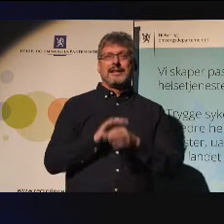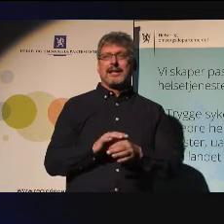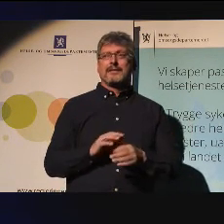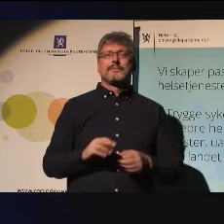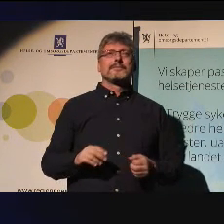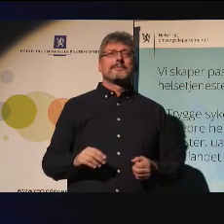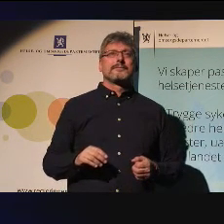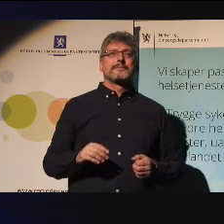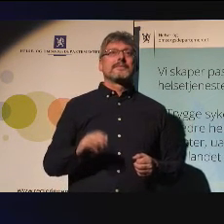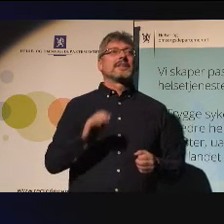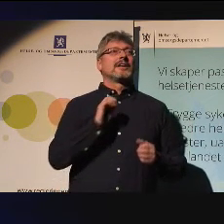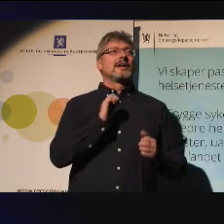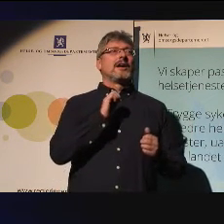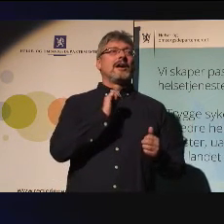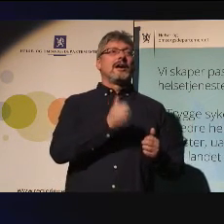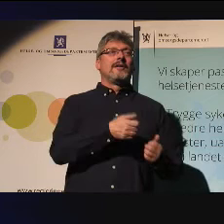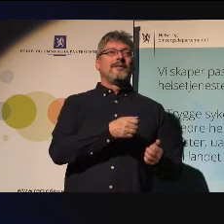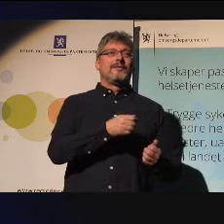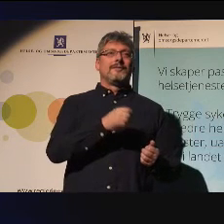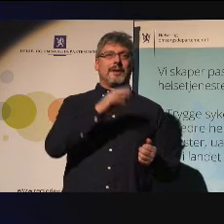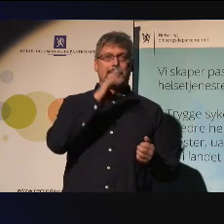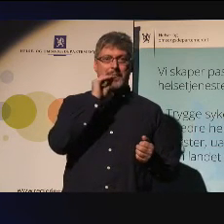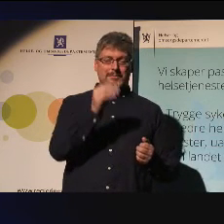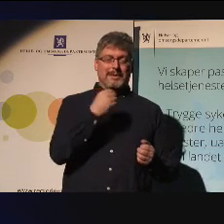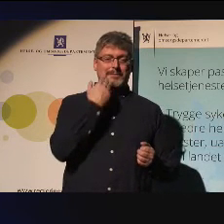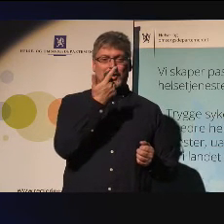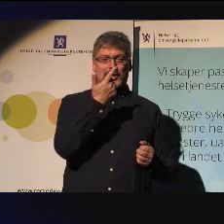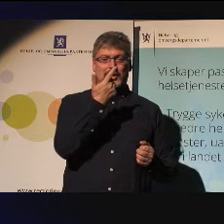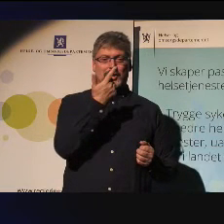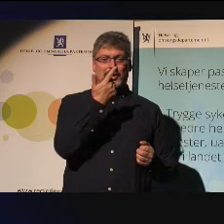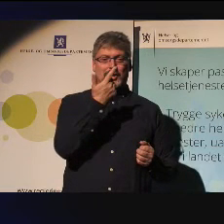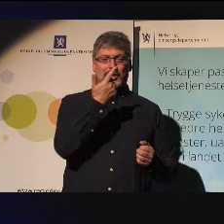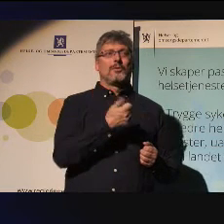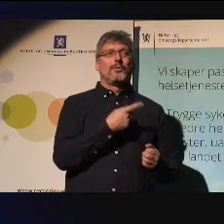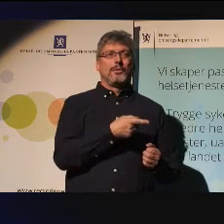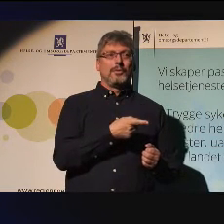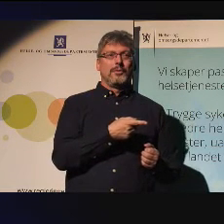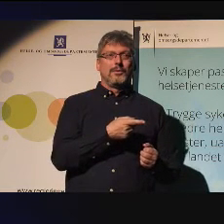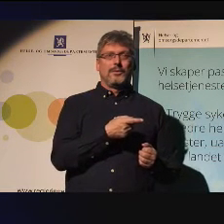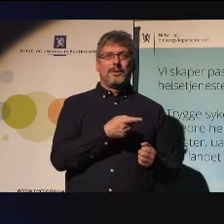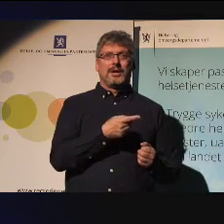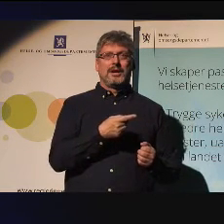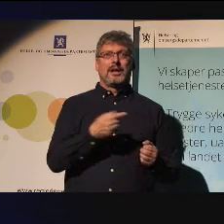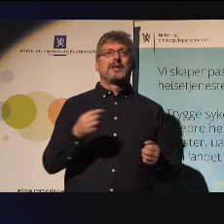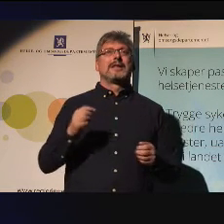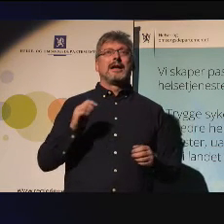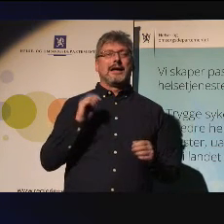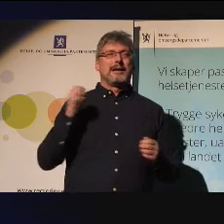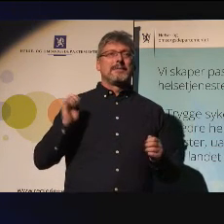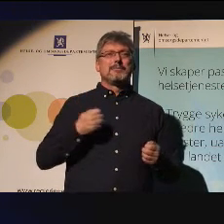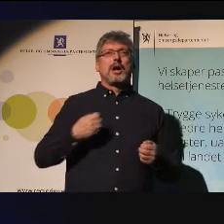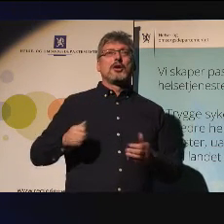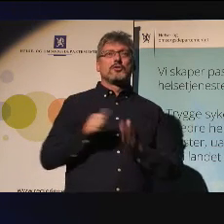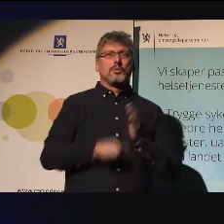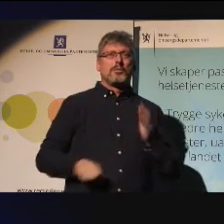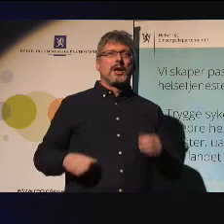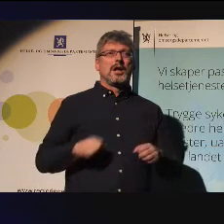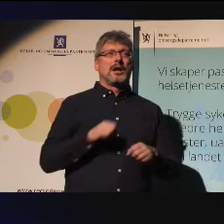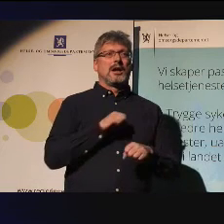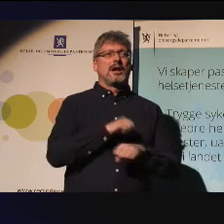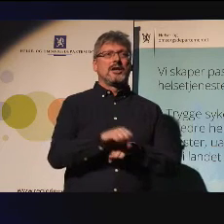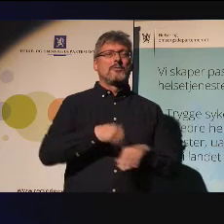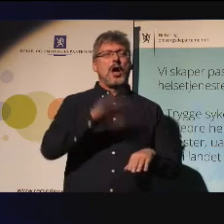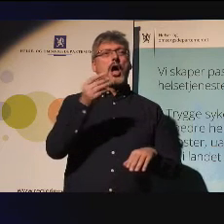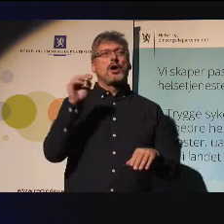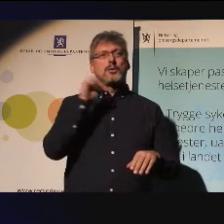For egentlig mannen min, han blir 71 år. Han bypass-operert. Han har slitt med litt høyt blodtrykk og